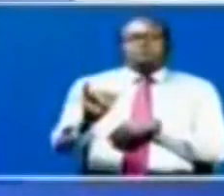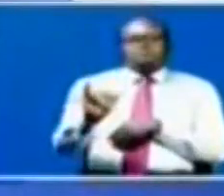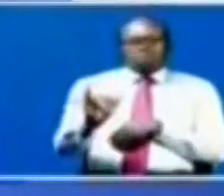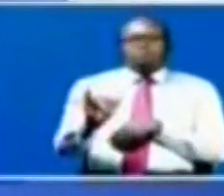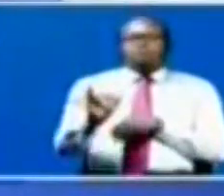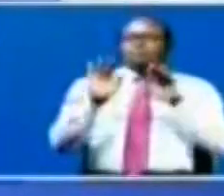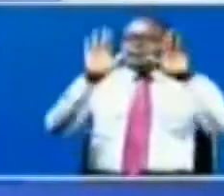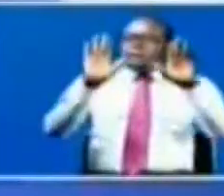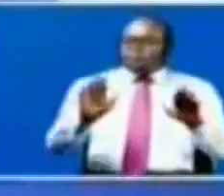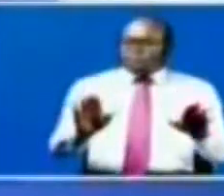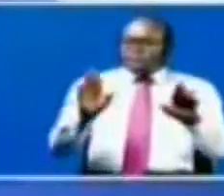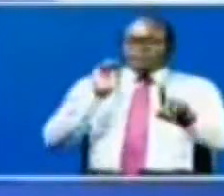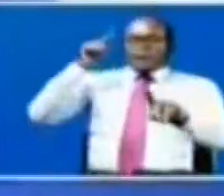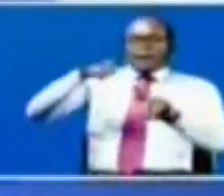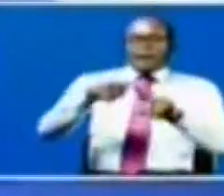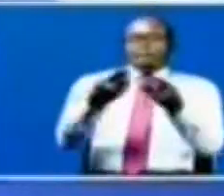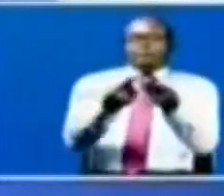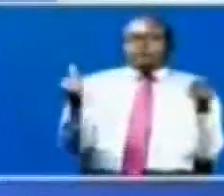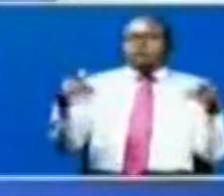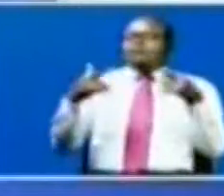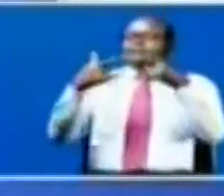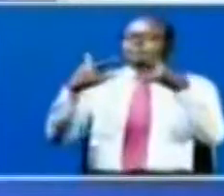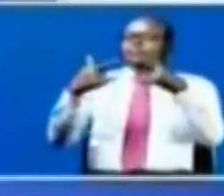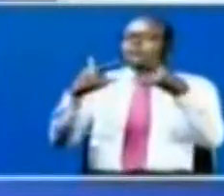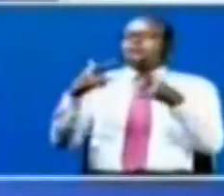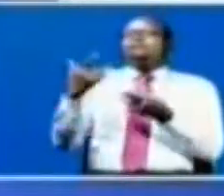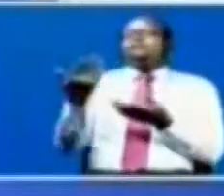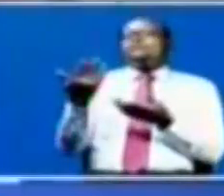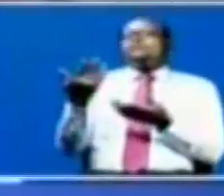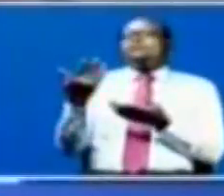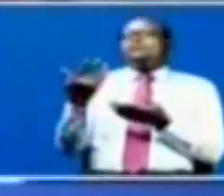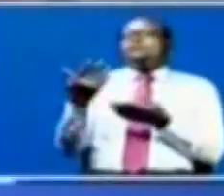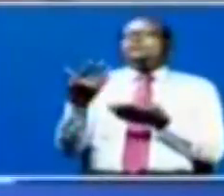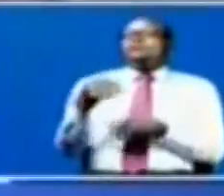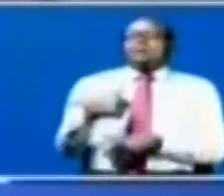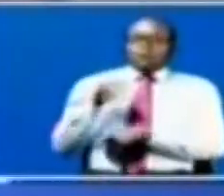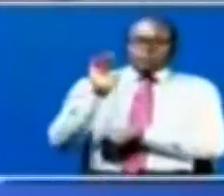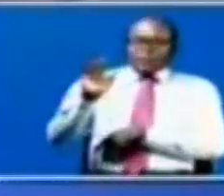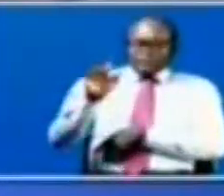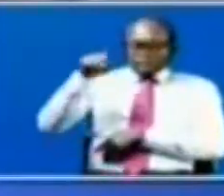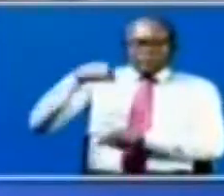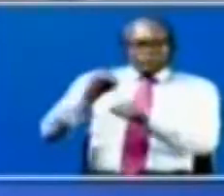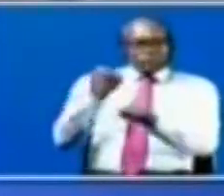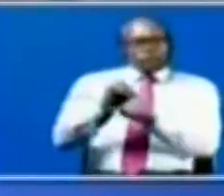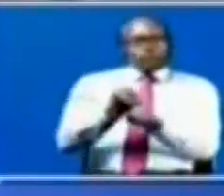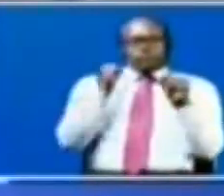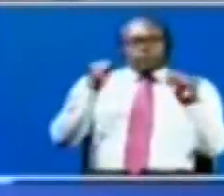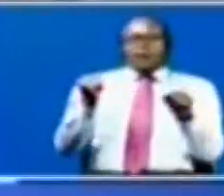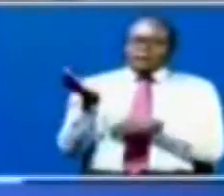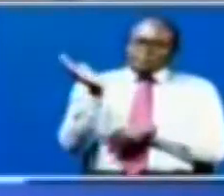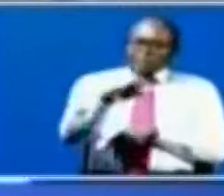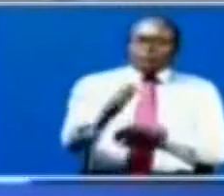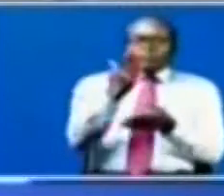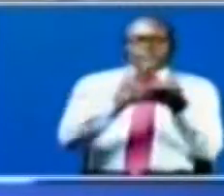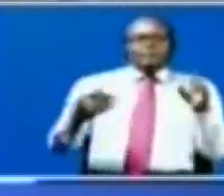hatua mahususi inayolenga kuziba mapengo ya uhaba wa taaluma zilizotajwa. Tunaomba waende wafanye bidii, warudi na kitu cha maana